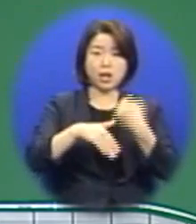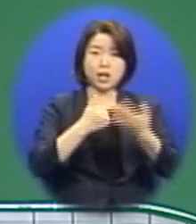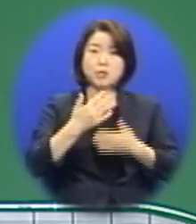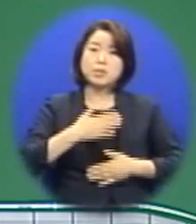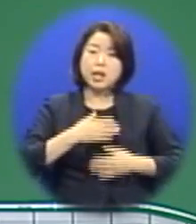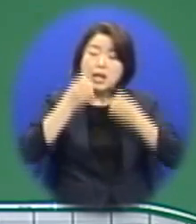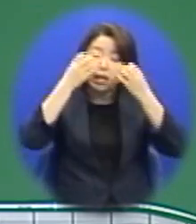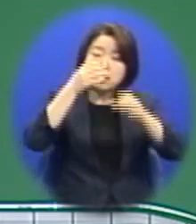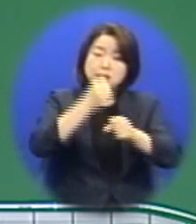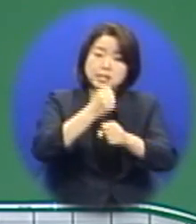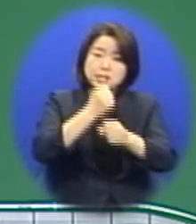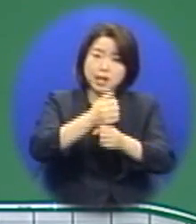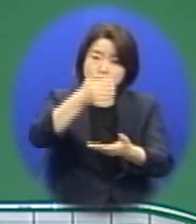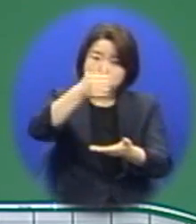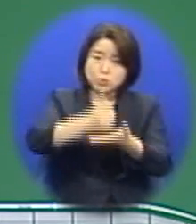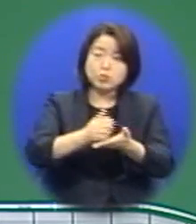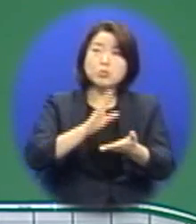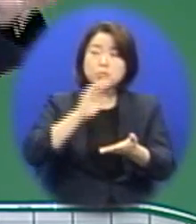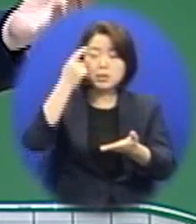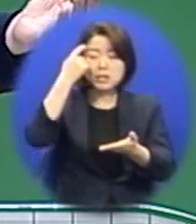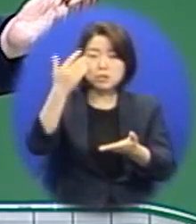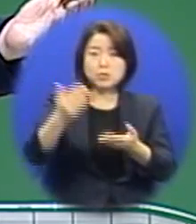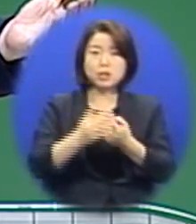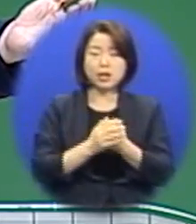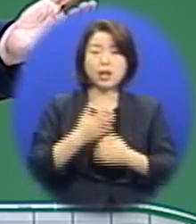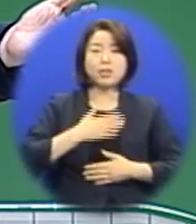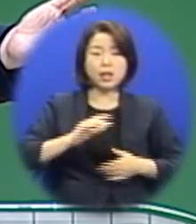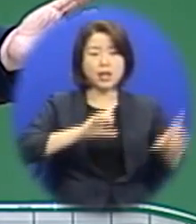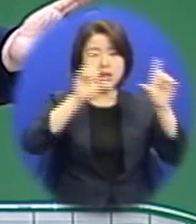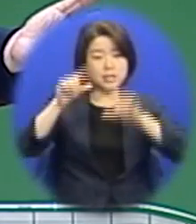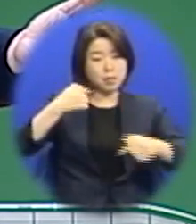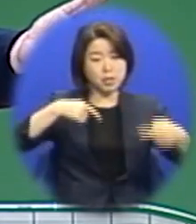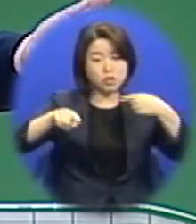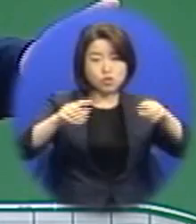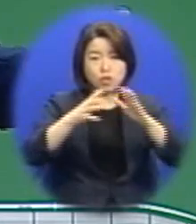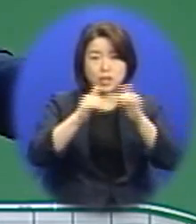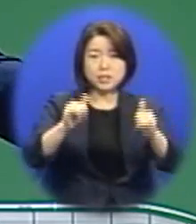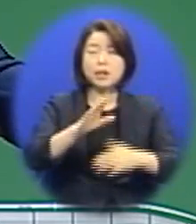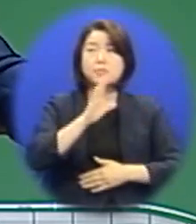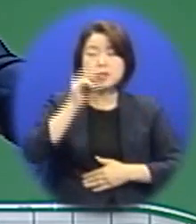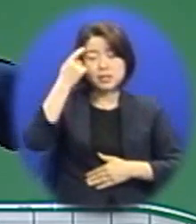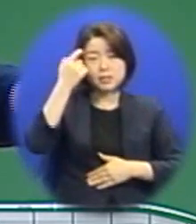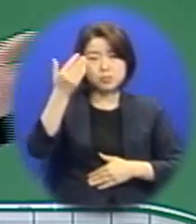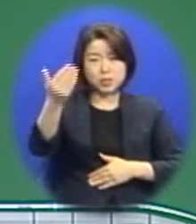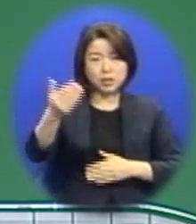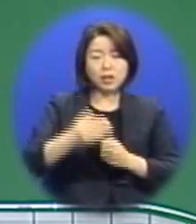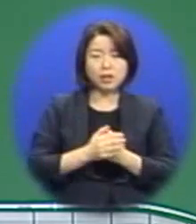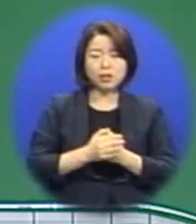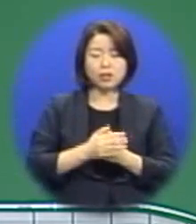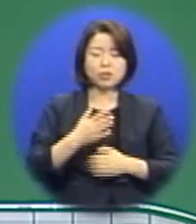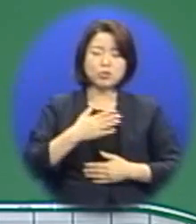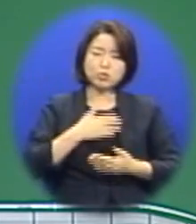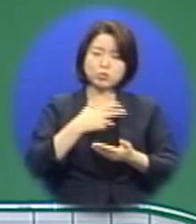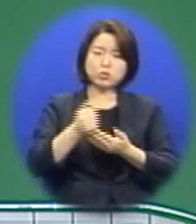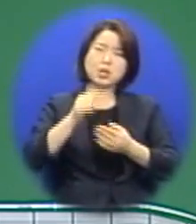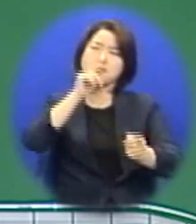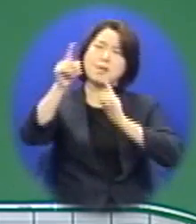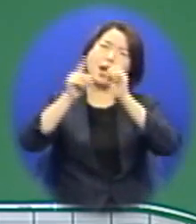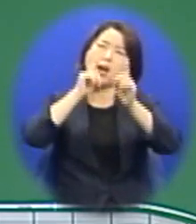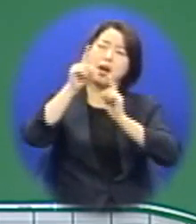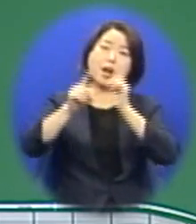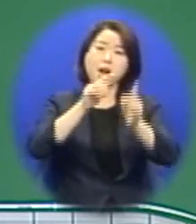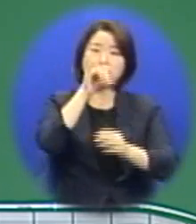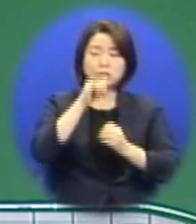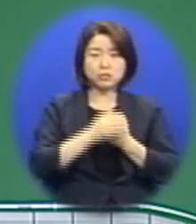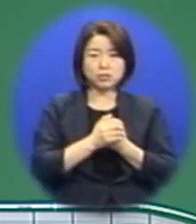창조주 맞습니까? 내 삶의 주관자가 맞습니까? 저는 주님께 막 따졌습니다.